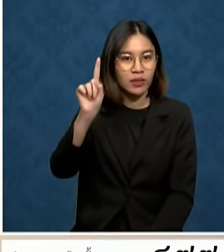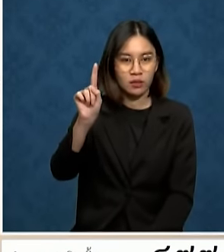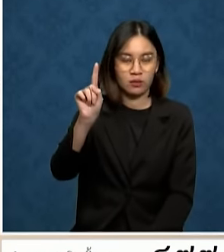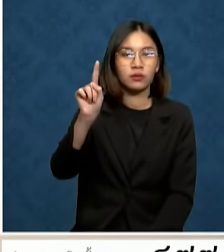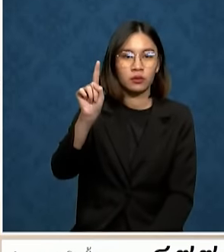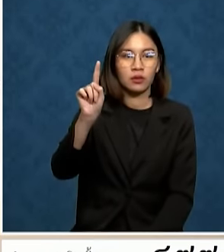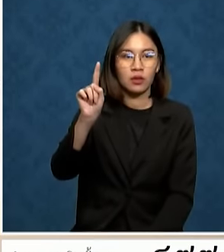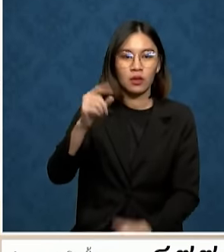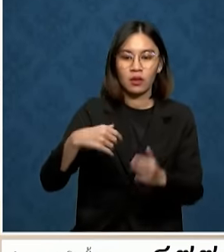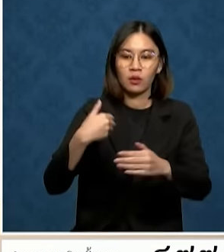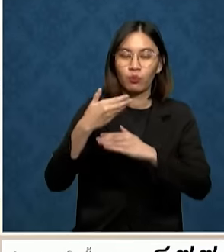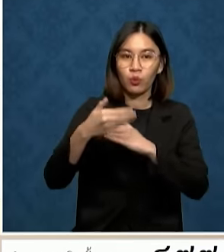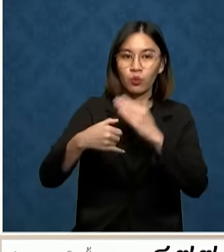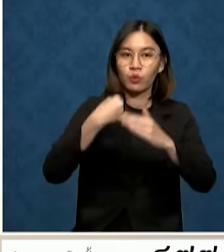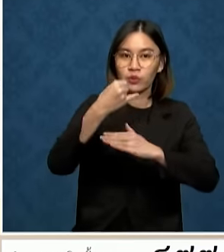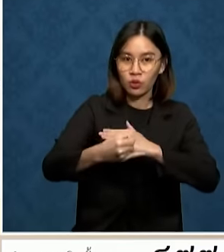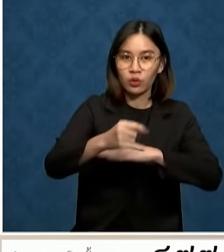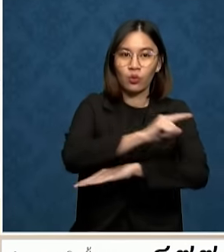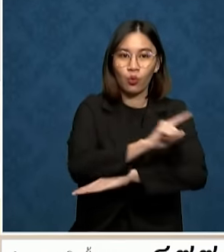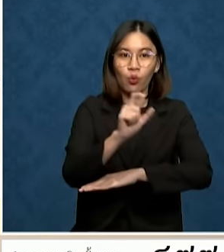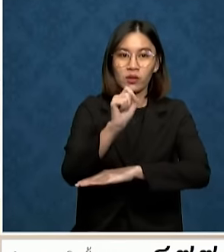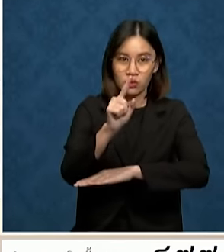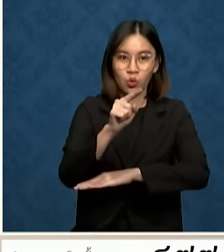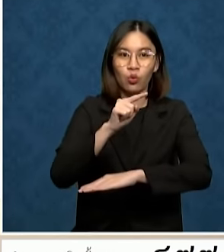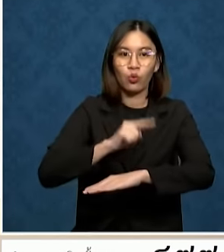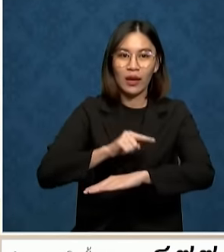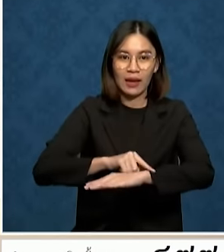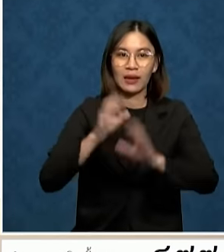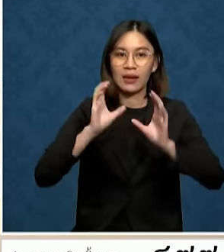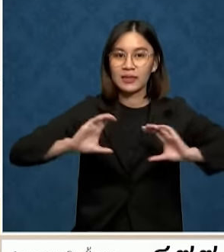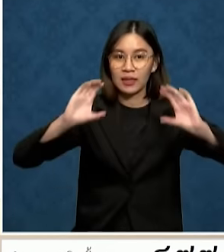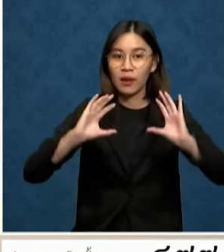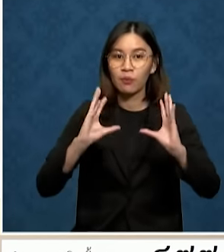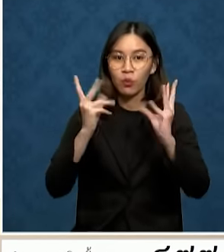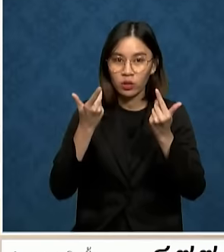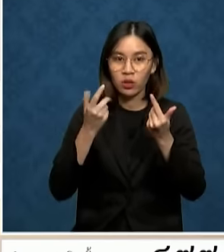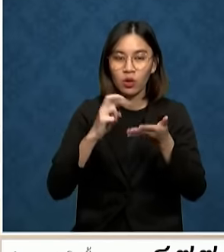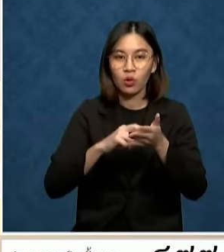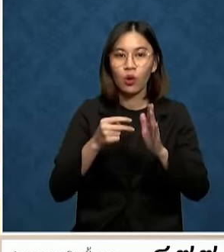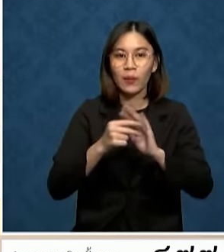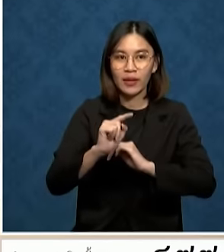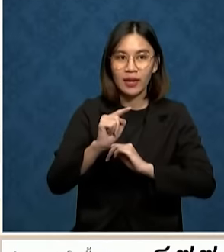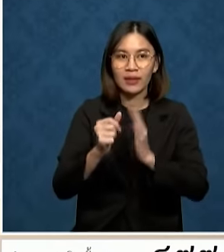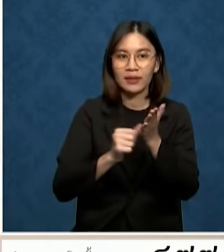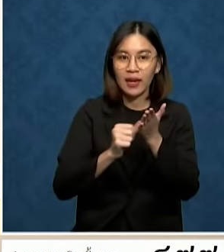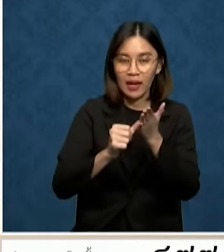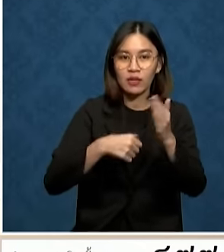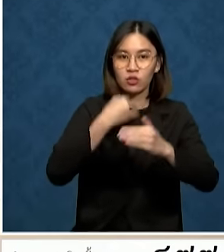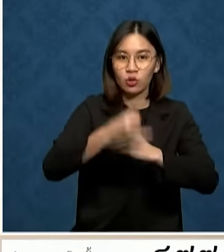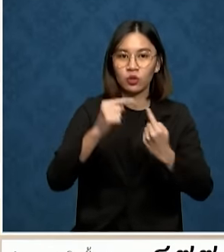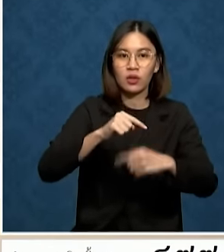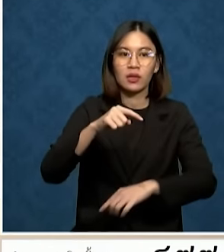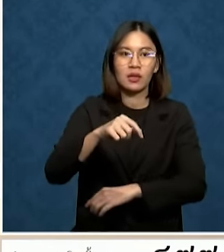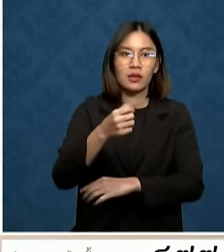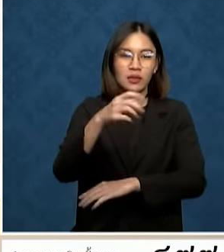นะครับแล้วก็สินสุทธในวันสุข ตอนเย็ตอนหมดเวลารัชาการครับกคือหมดเขต การ repet ที่ 4 โมงครึ่ง